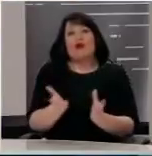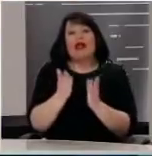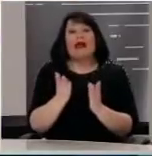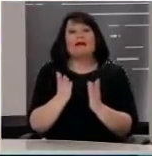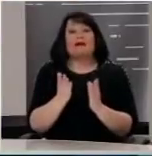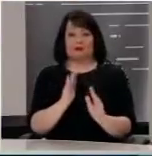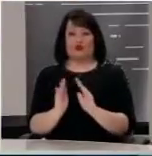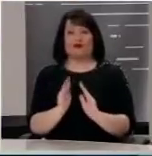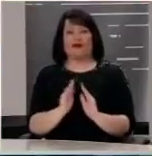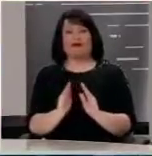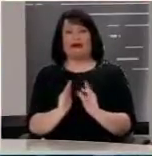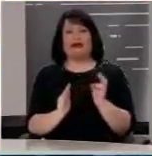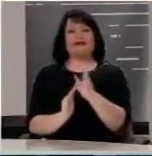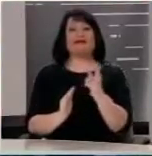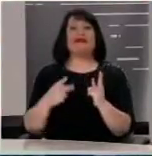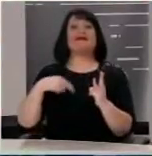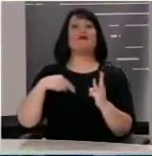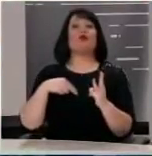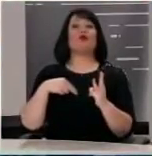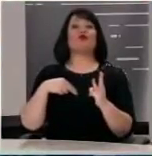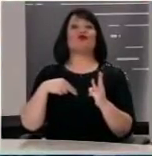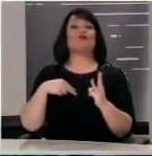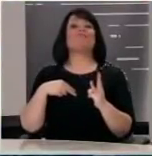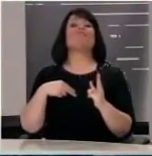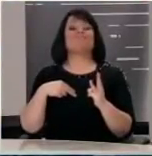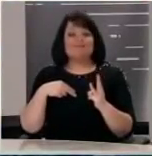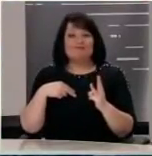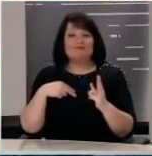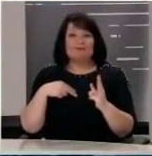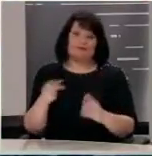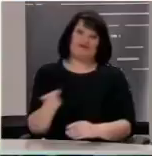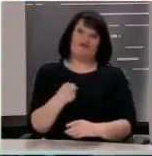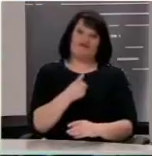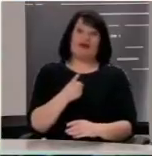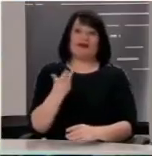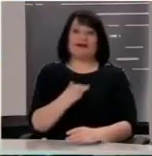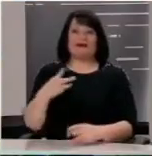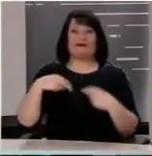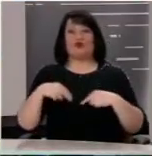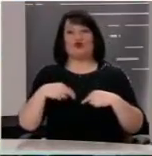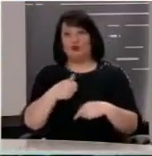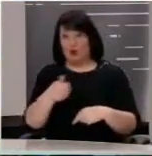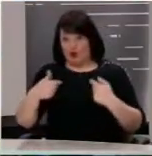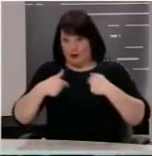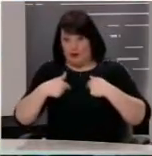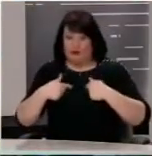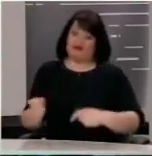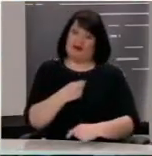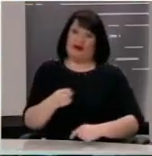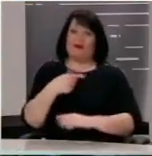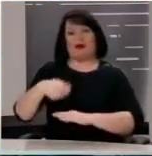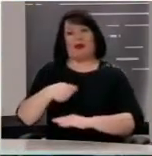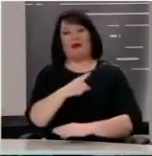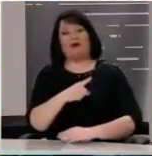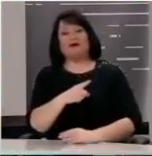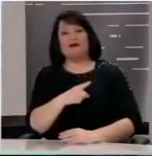να προστατεύσουν τους υπουργούς τους. Δεν παραπέμπουν τους δικούς τους, παραπέμπουν μόνο τους δικούς μας. Και το